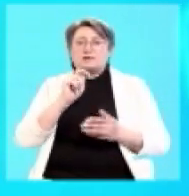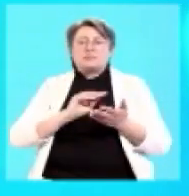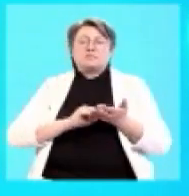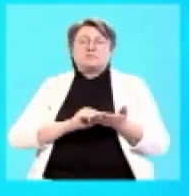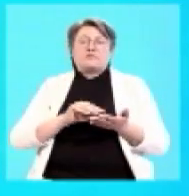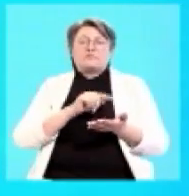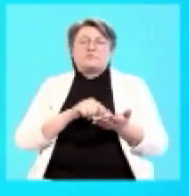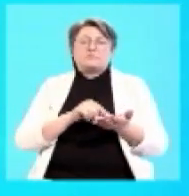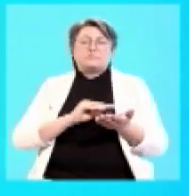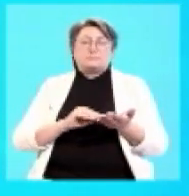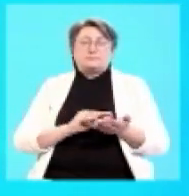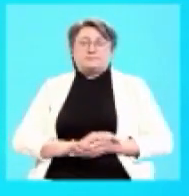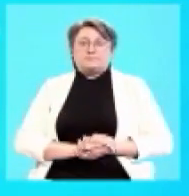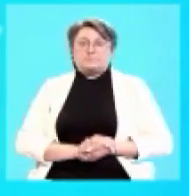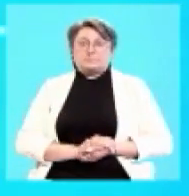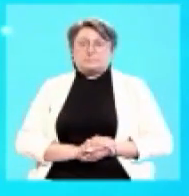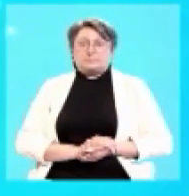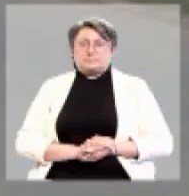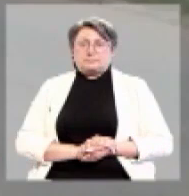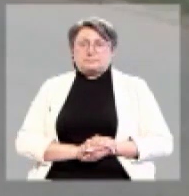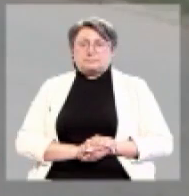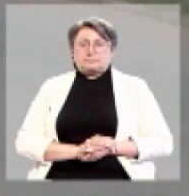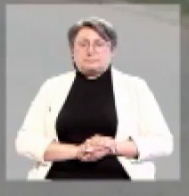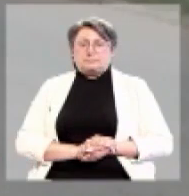әкімі Талғат Қарбозов мәлім етті.